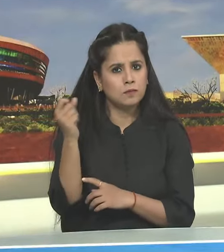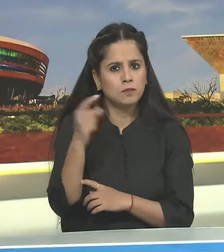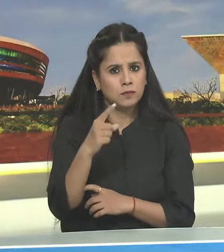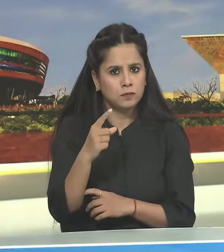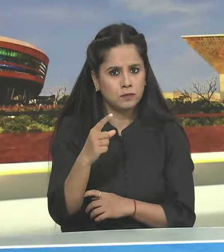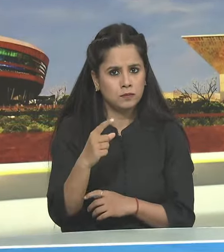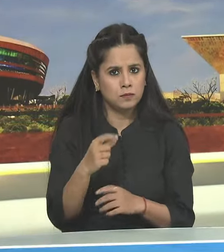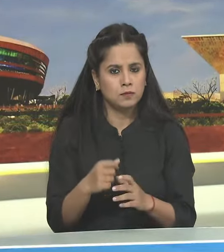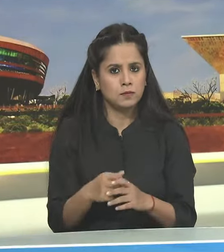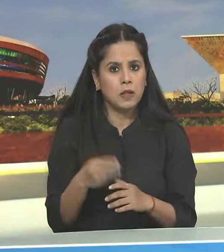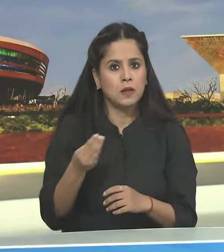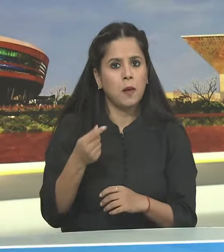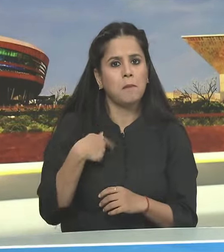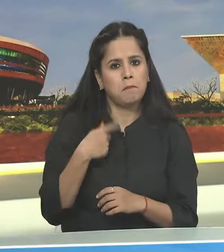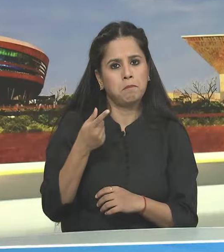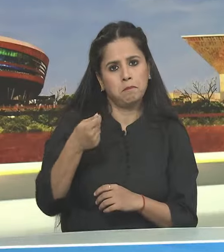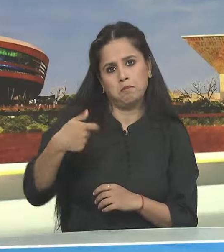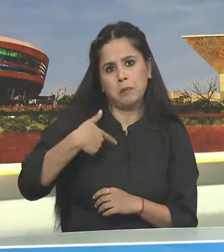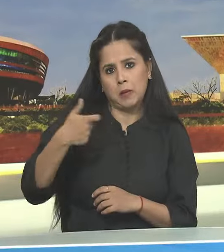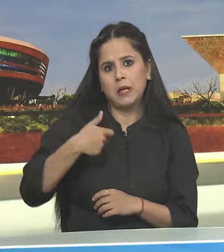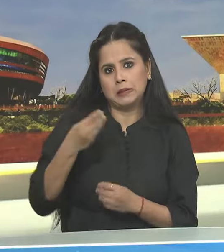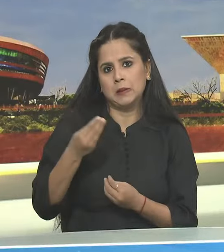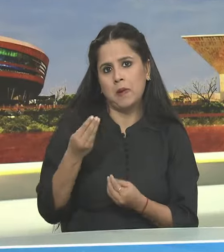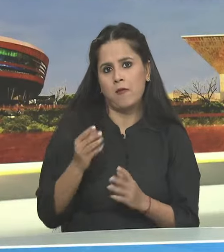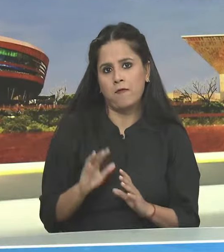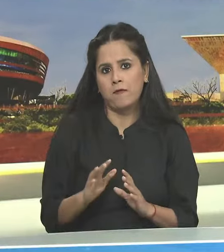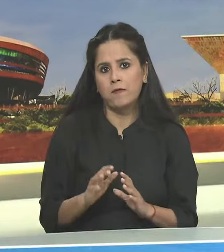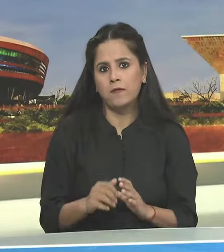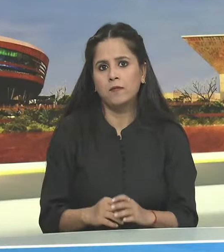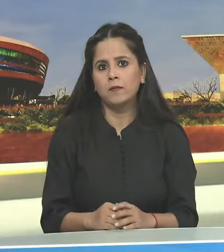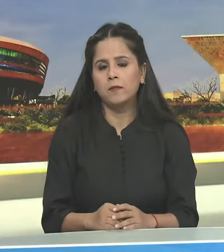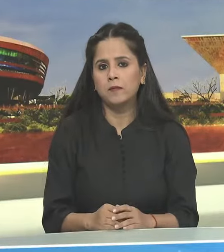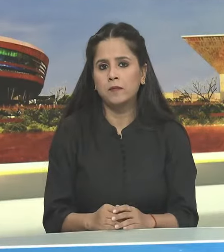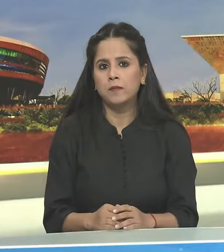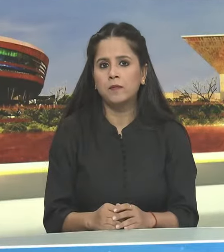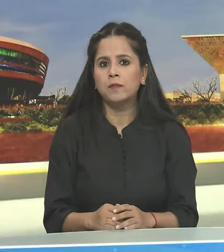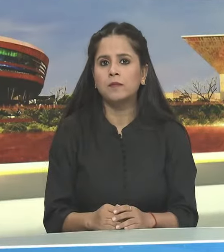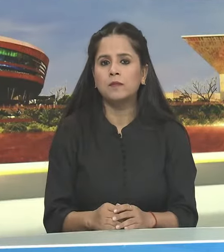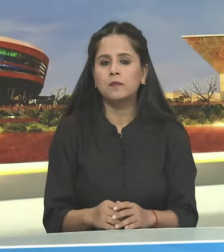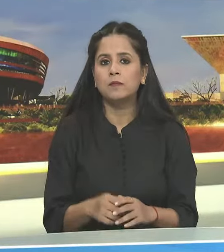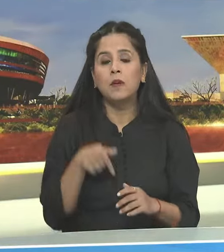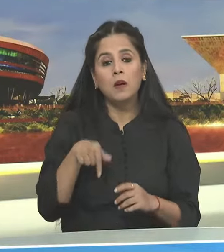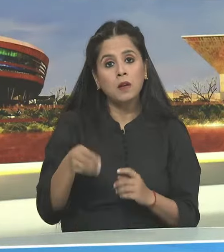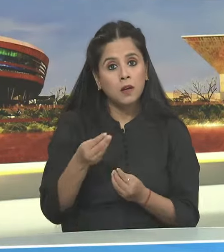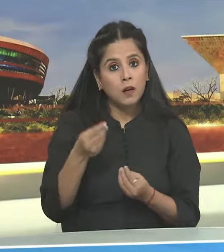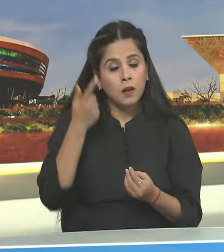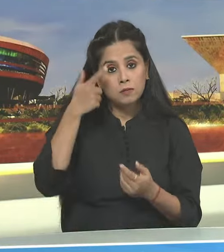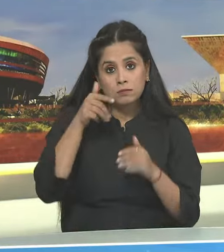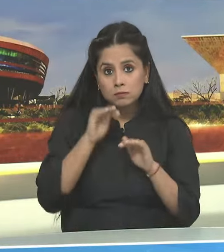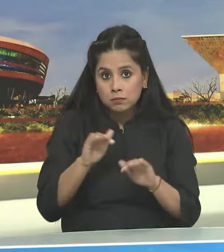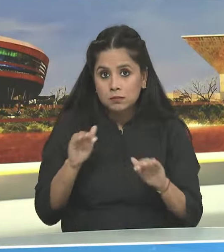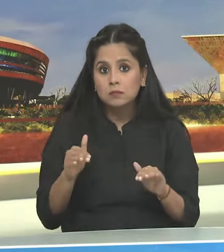300 रुपये मिलते हैं गैस के। और सभी सुविधा हो गई, स्कूल बच्चे के लिए तो